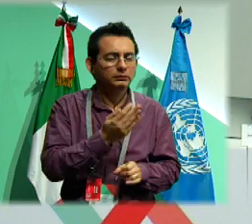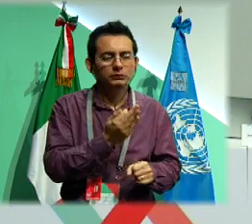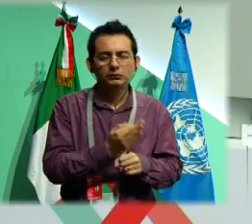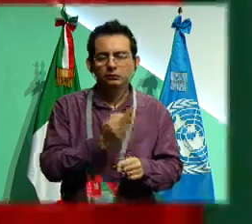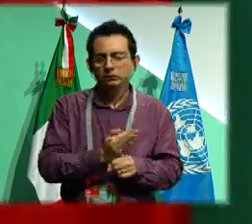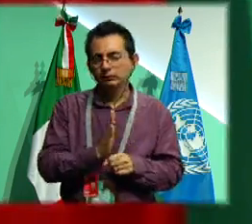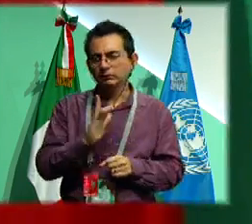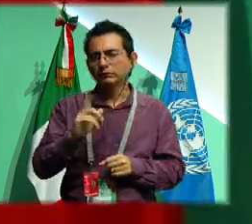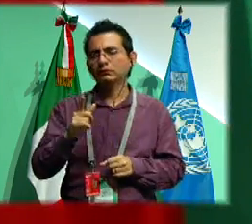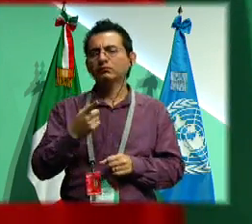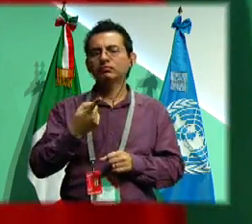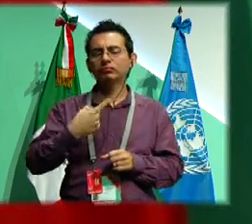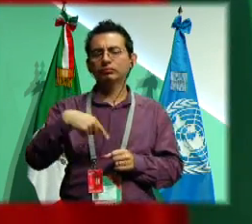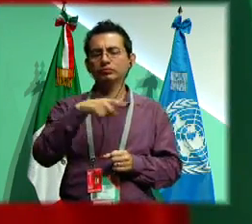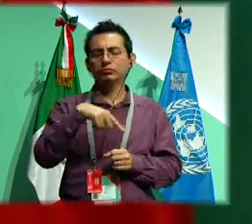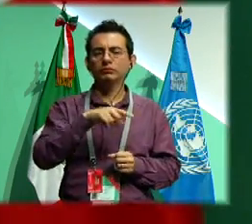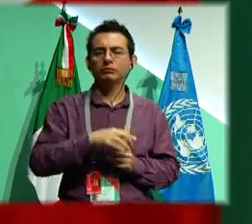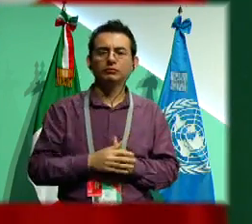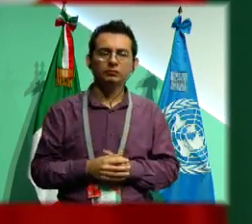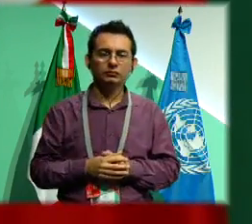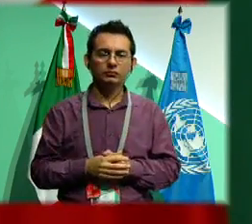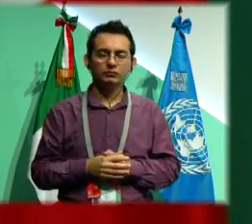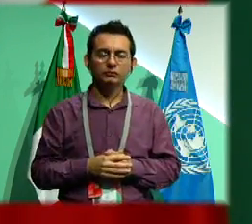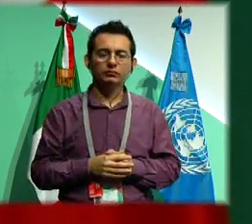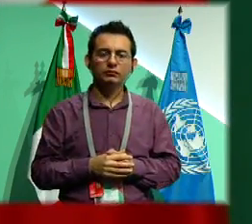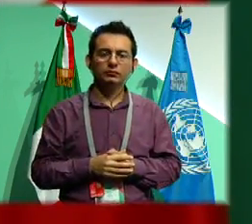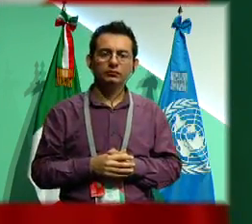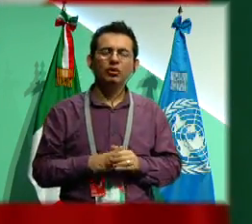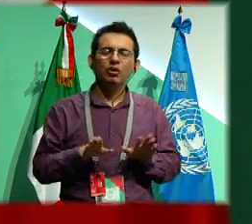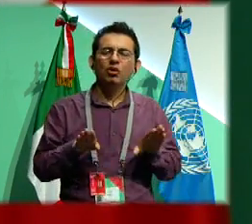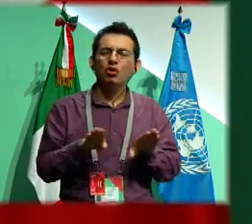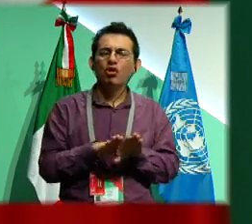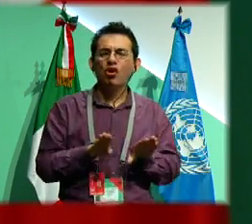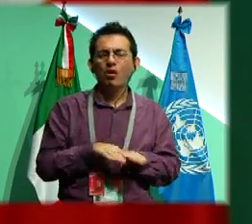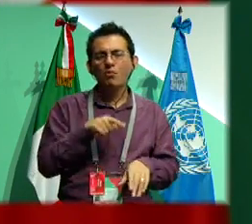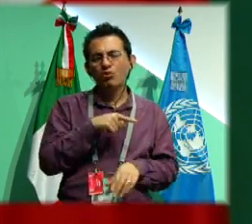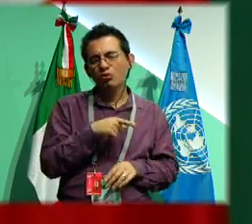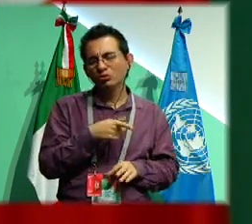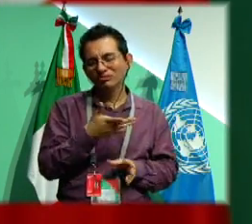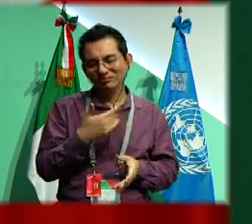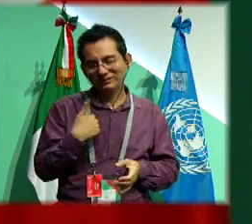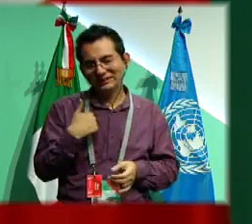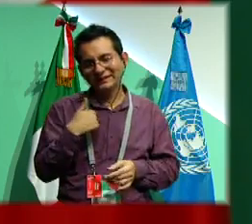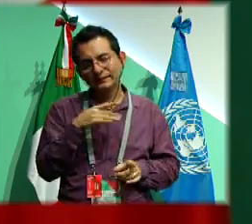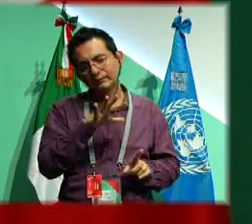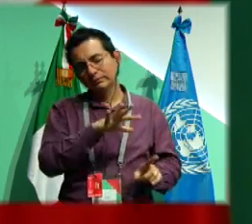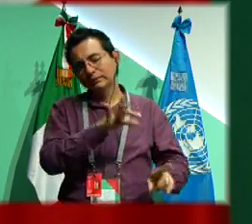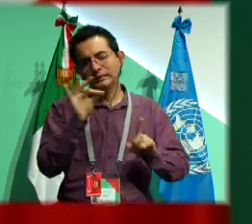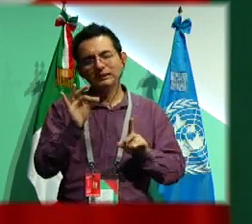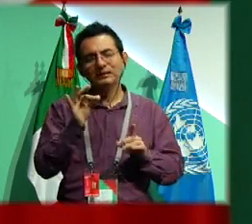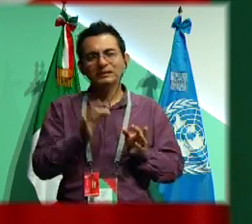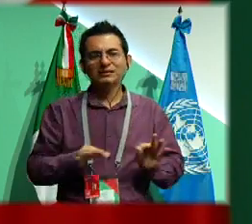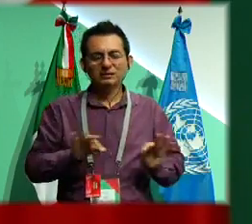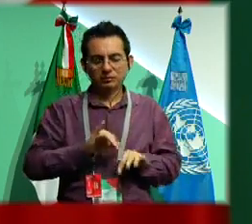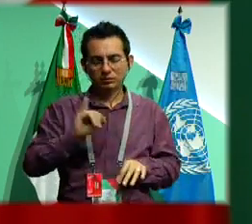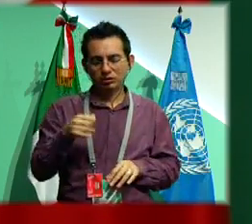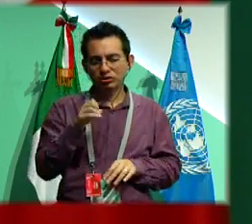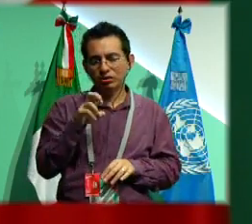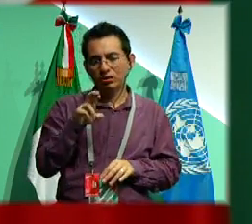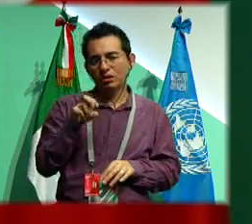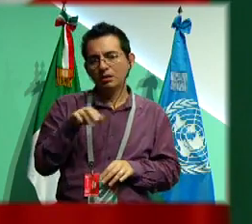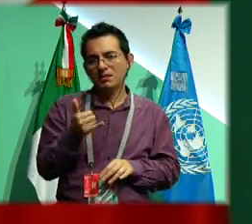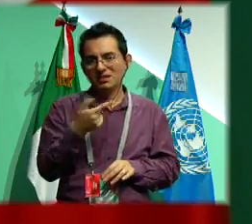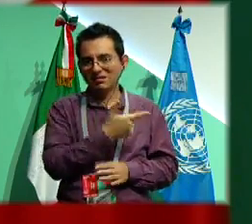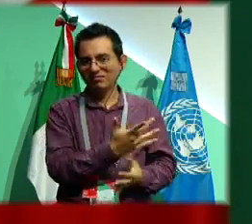les lobbies des accords commerciaux et ici dans ce forum, comment reprendre la suggestion de Jérémy pour